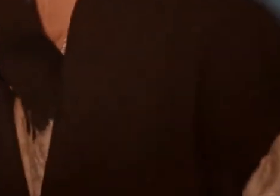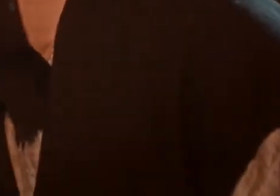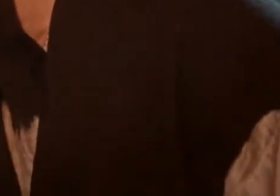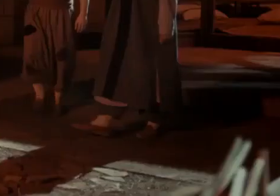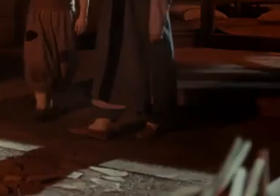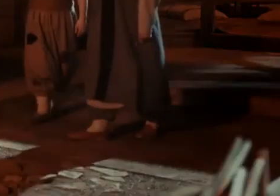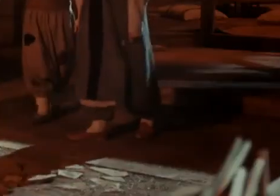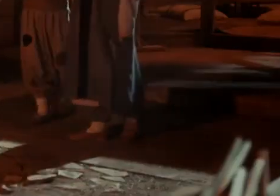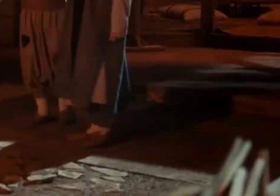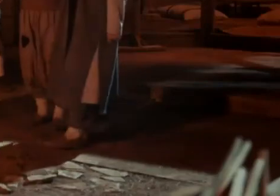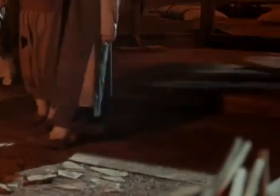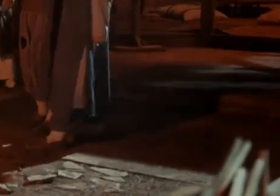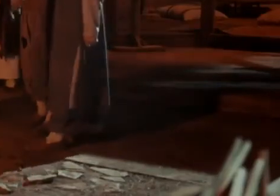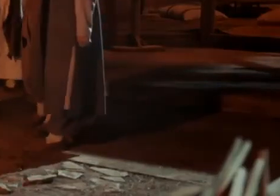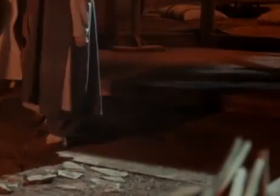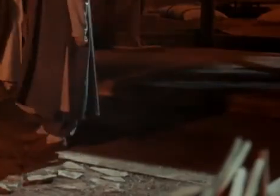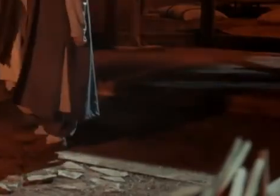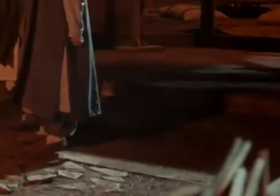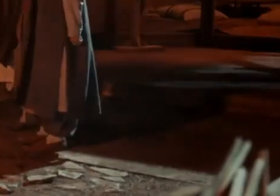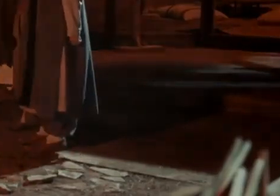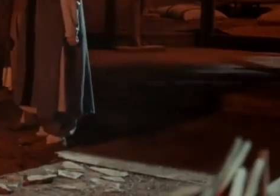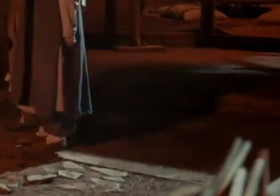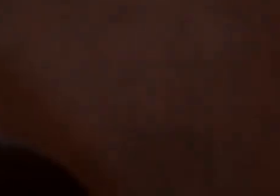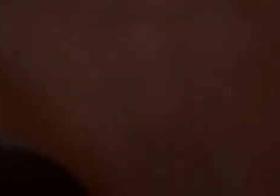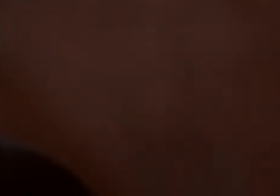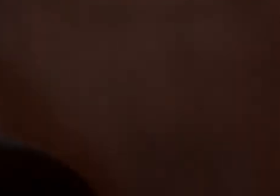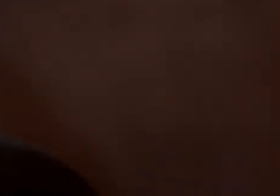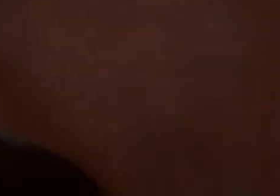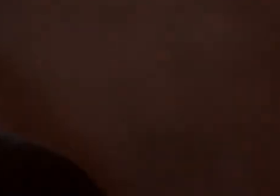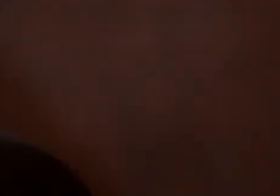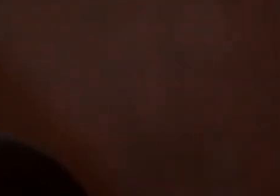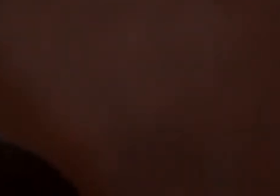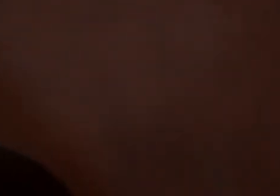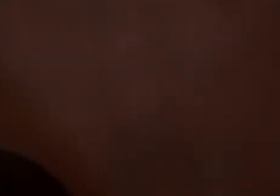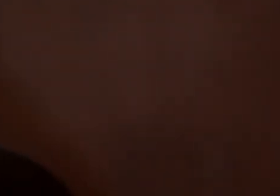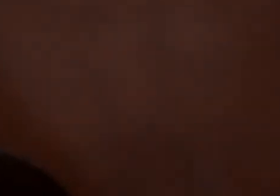Ali Taygu elinde kapakla kenarda dikiliyor. Ya Şafi.